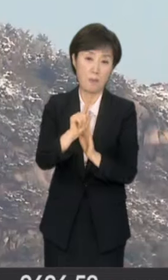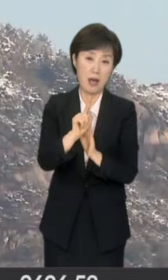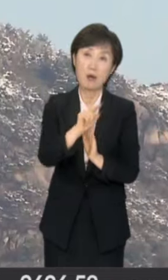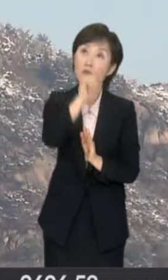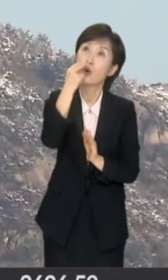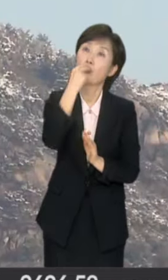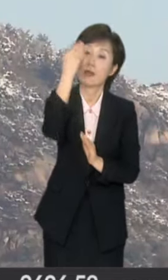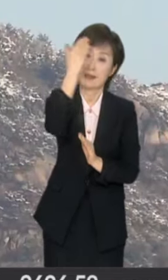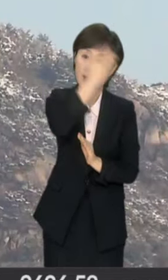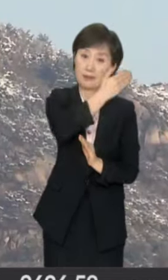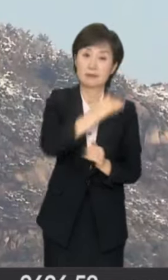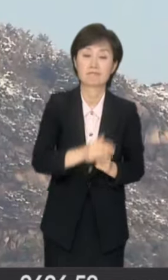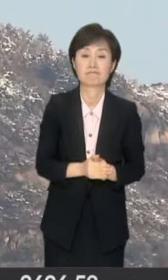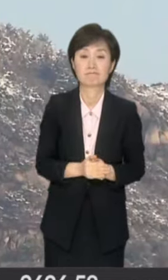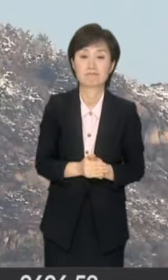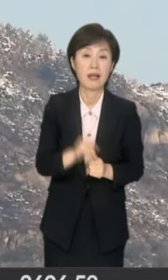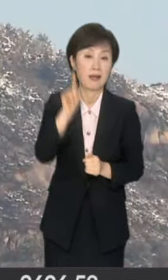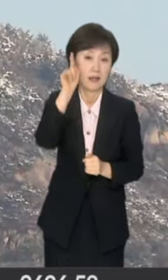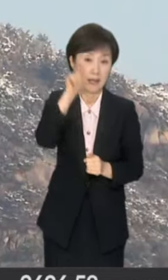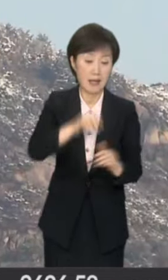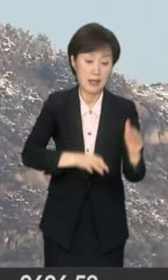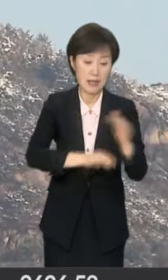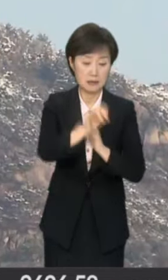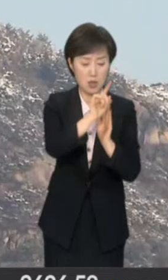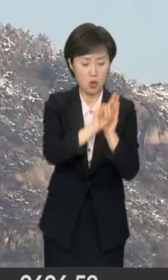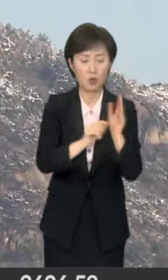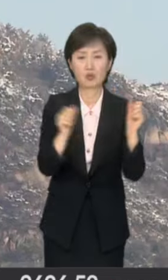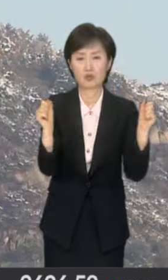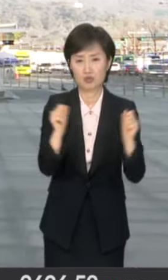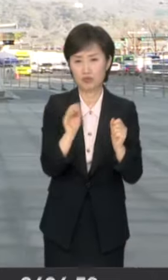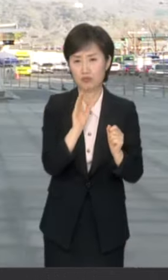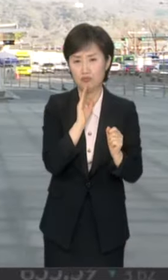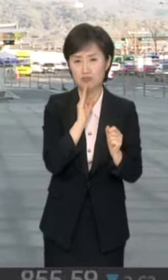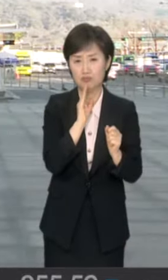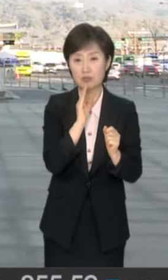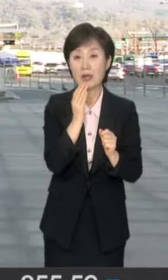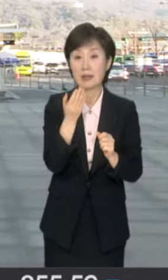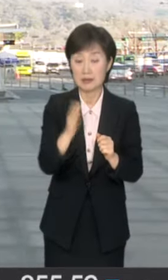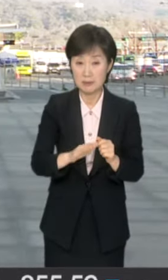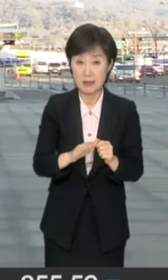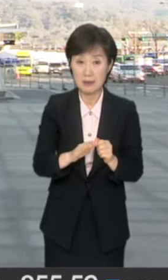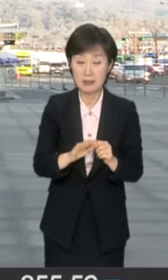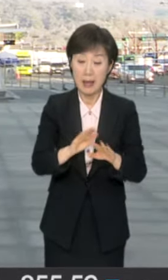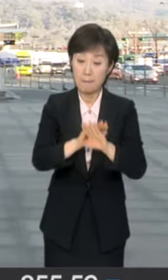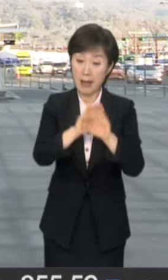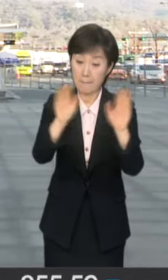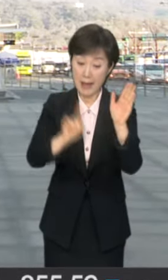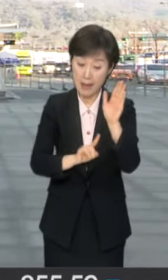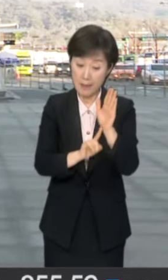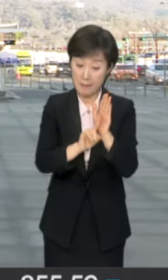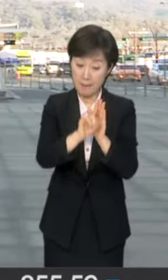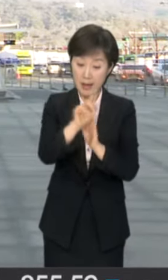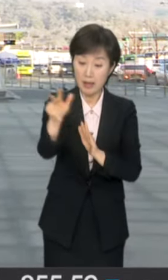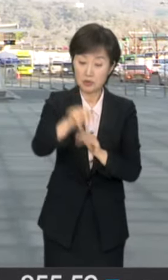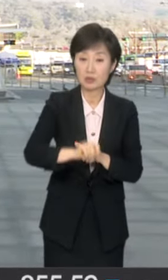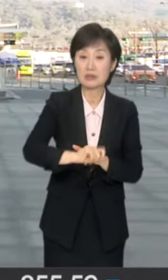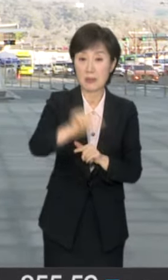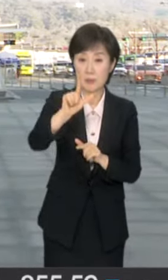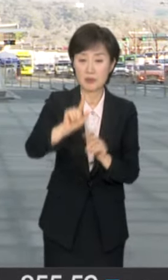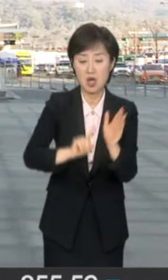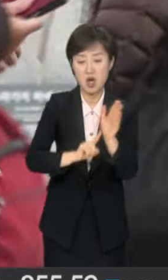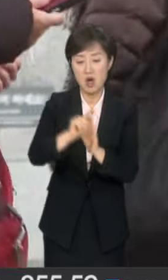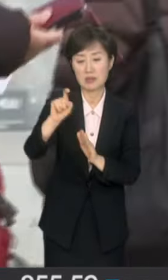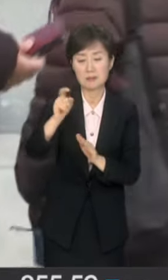공기질도 청정하겠습니다. 주말인 내일도 아침엔 영하권 추위가 나타나며 쌀쌀하겠는데요. 한낮에는 전국 대부분 지역에서